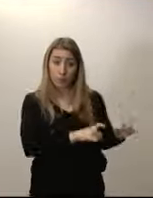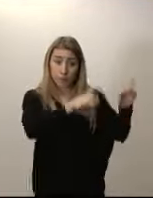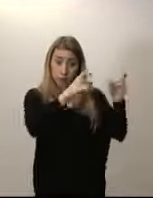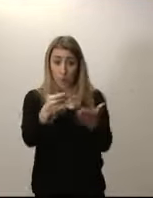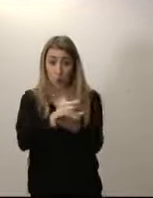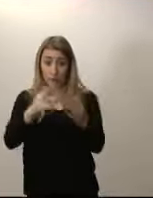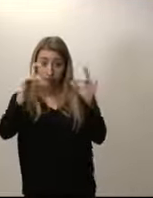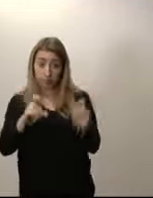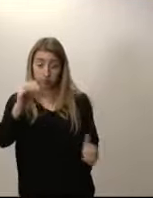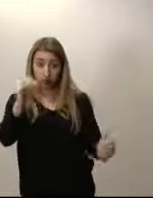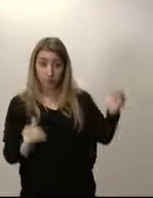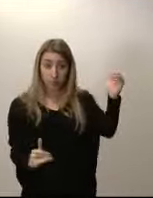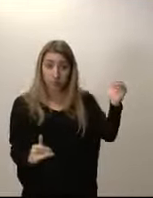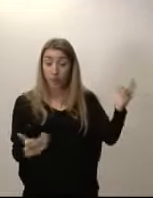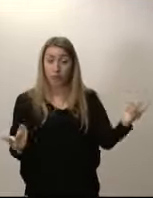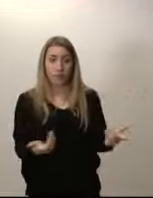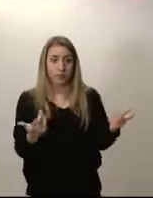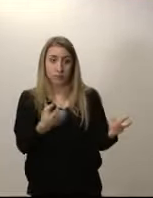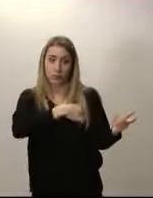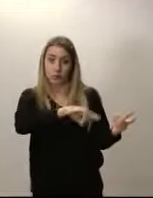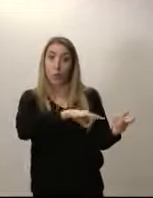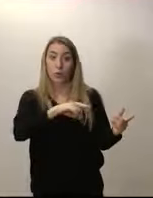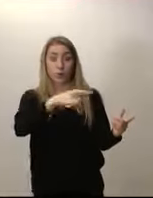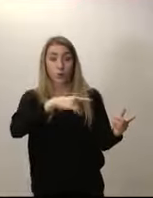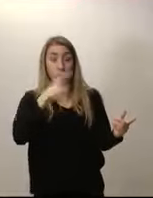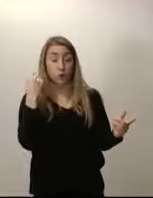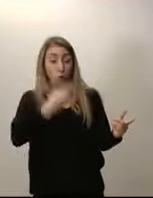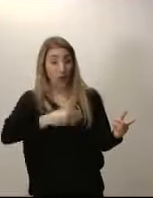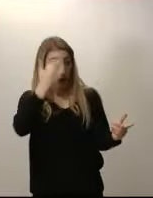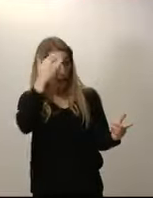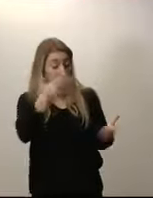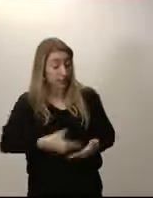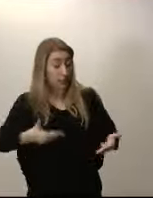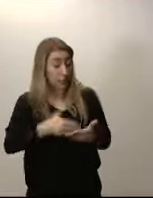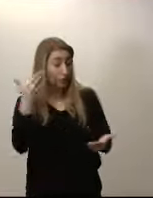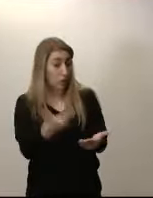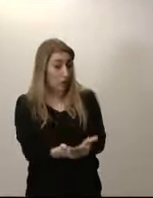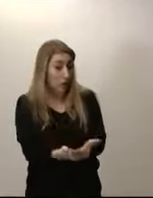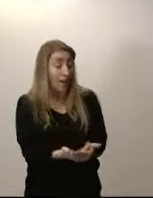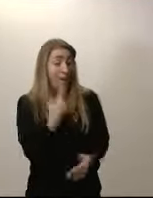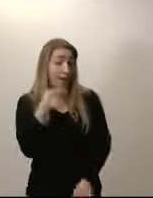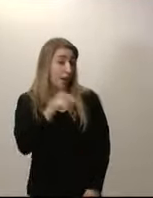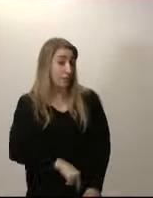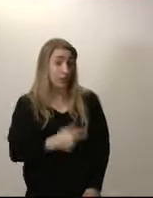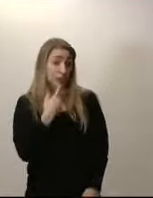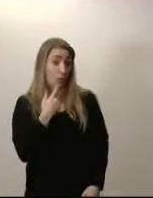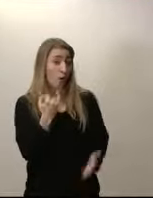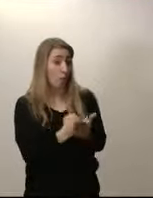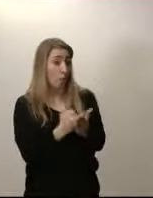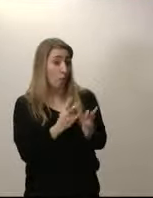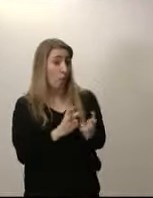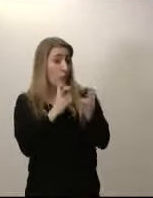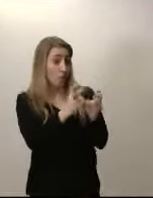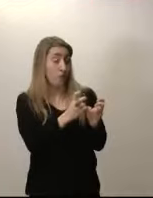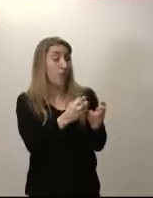ciseau. C'est tout bête, je crois, monsieur Merz. Et vous le savez parfaitement qu'on était dans cette situation-là. Il a fallu qu'on augmente les impôts. Est-ce que vous pensez,